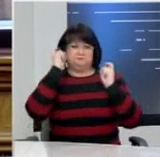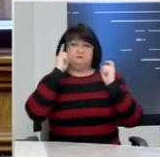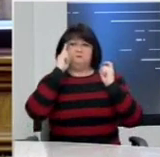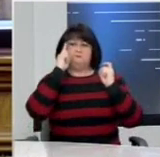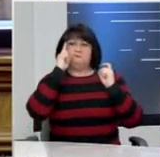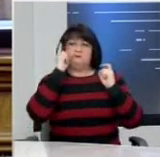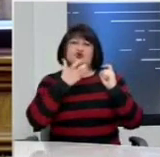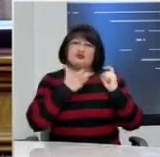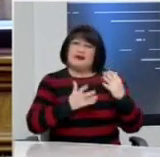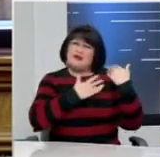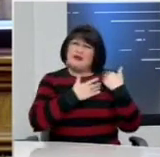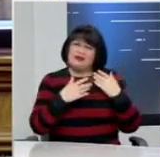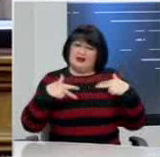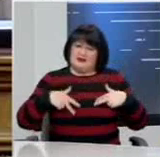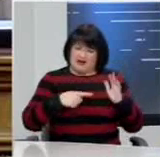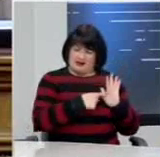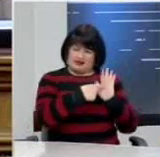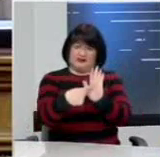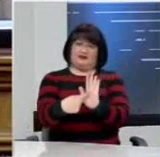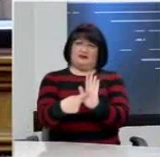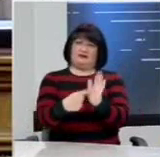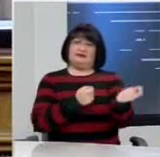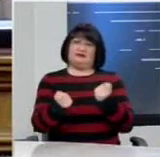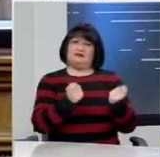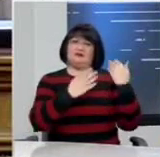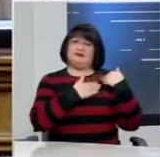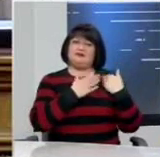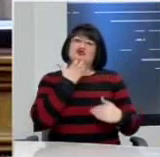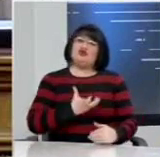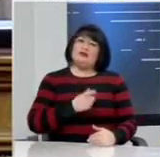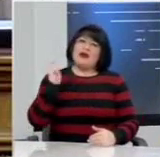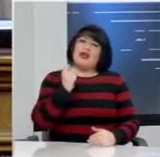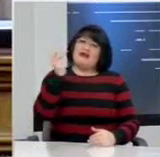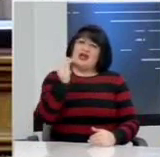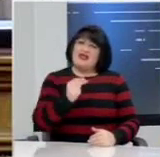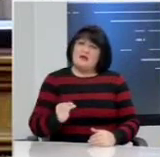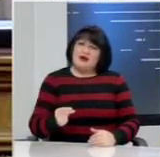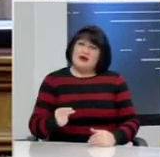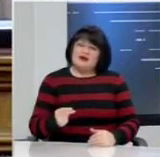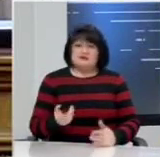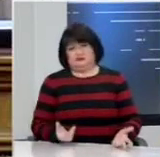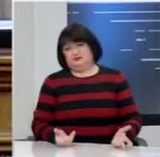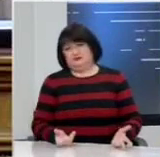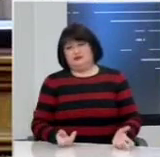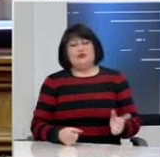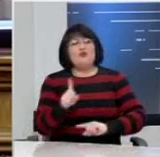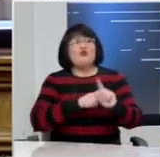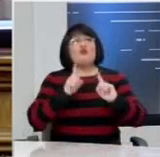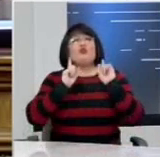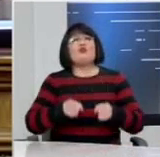εικόνα σοβαρής και υπεύθυνης κυβέρνησης που χειρίζεται τόσο κρίσιμα εθνικά θέματα? Ποιος